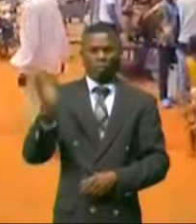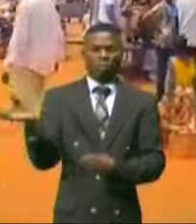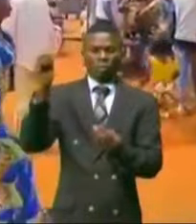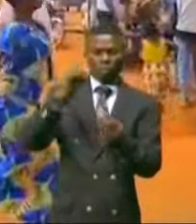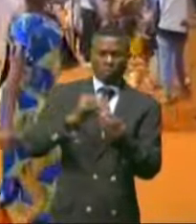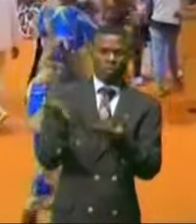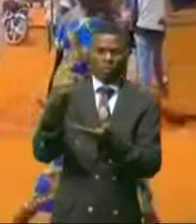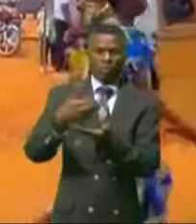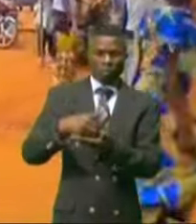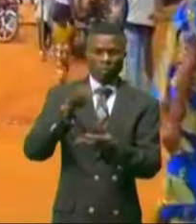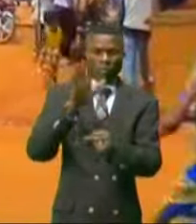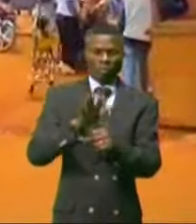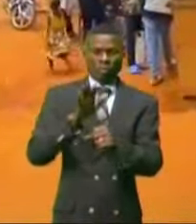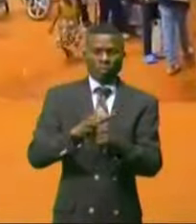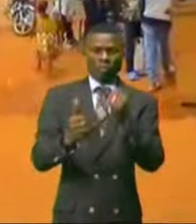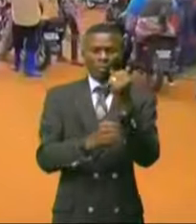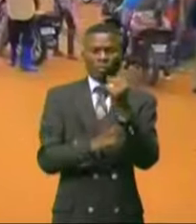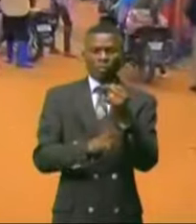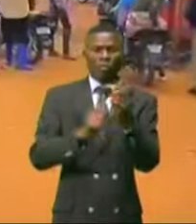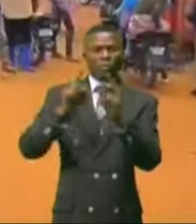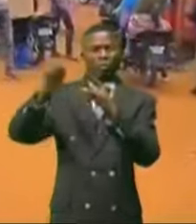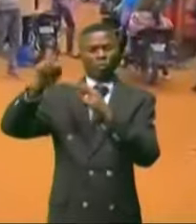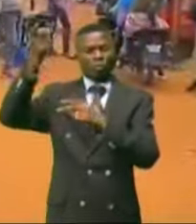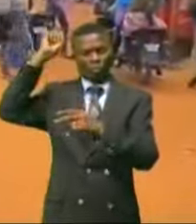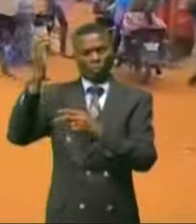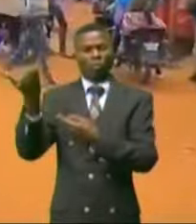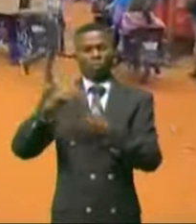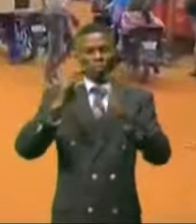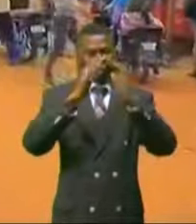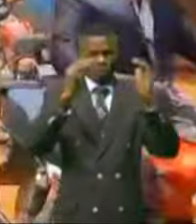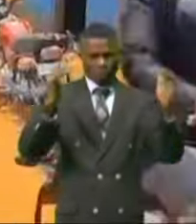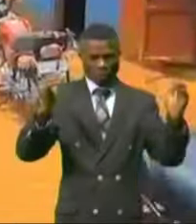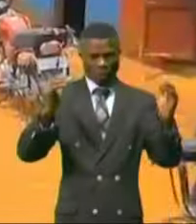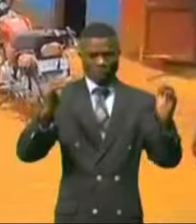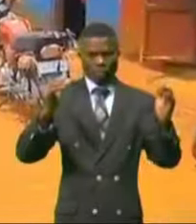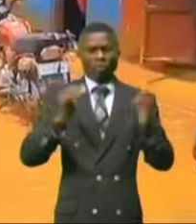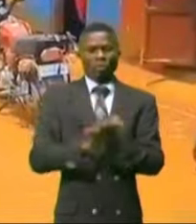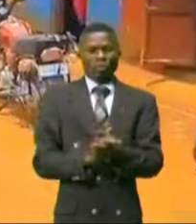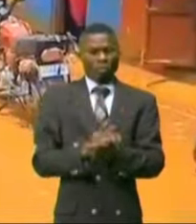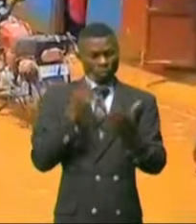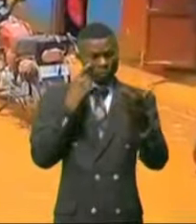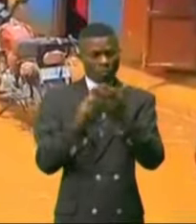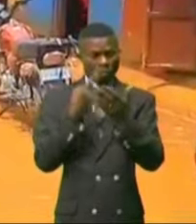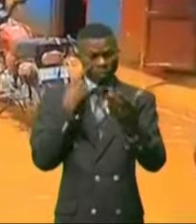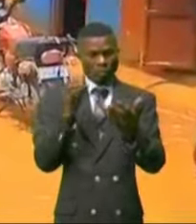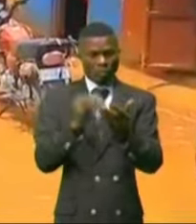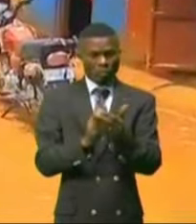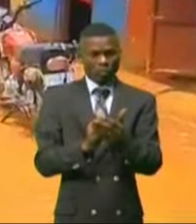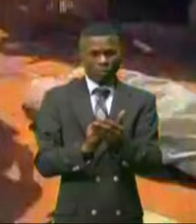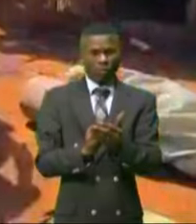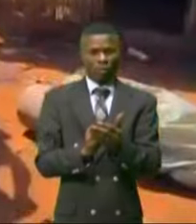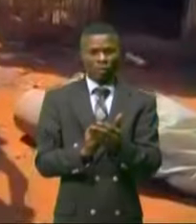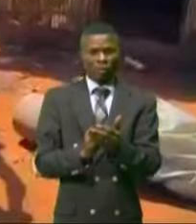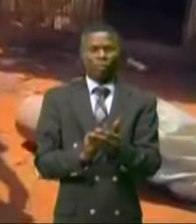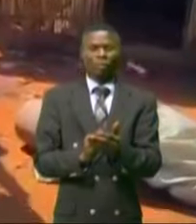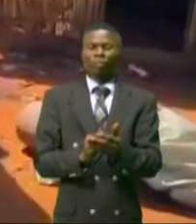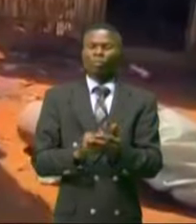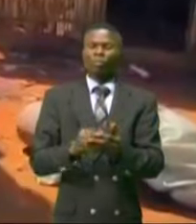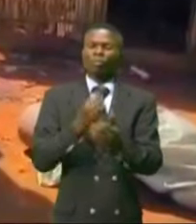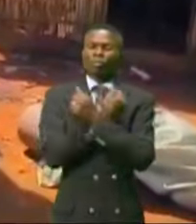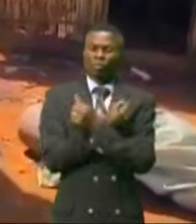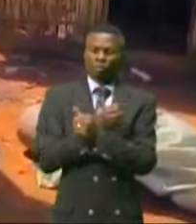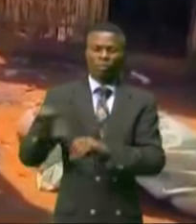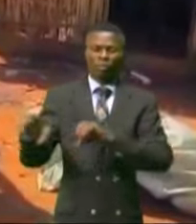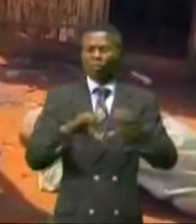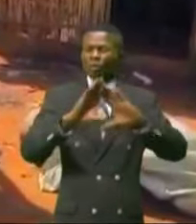le retour de plusieurs ménages déplacés dans leurs milieux respectifs. Il se constate également la fréquentation mutuelle et la reprise